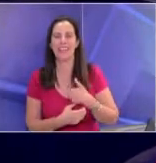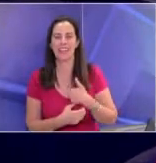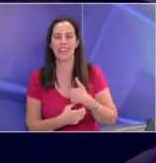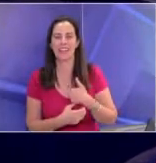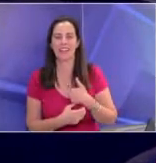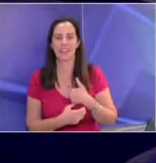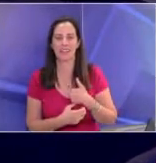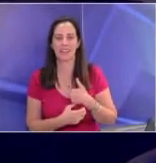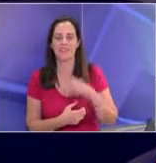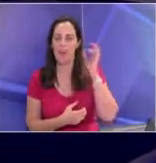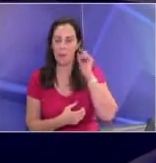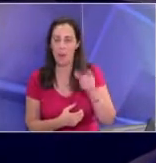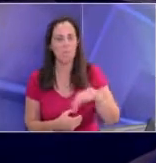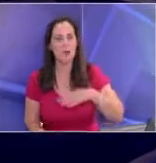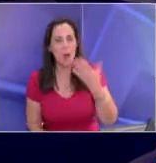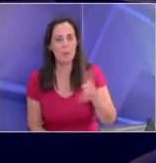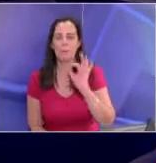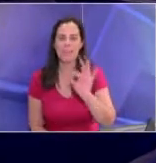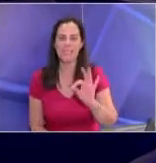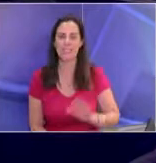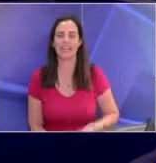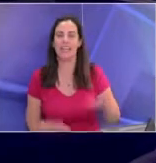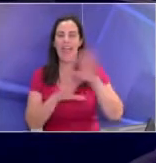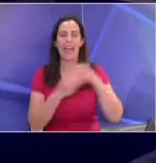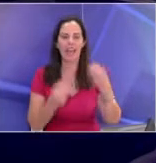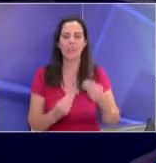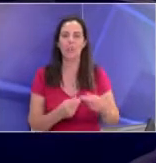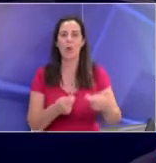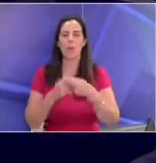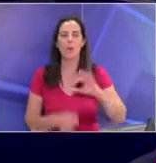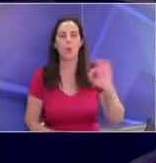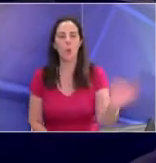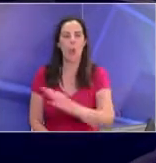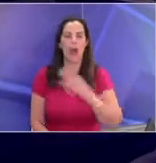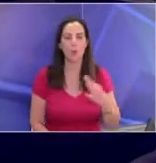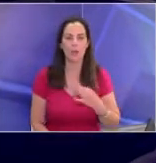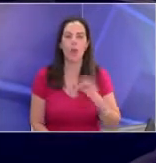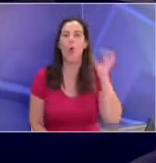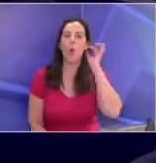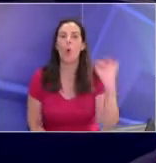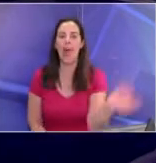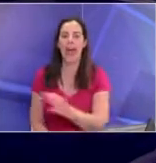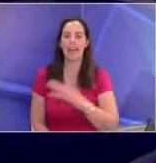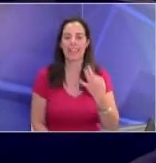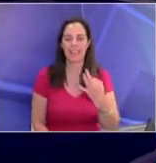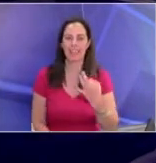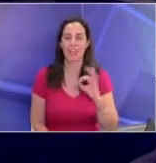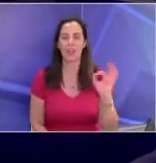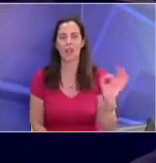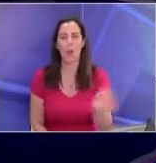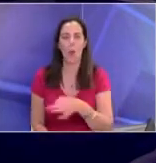ברכה, ברד. ברד, כן. מה שלומך? בסדר גמור. ערב טוב. מארגון כולנו? כולן. כולן, סליחה,